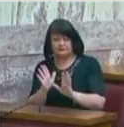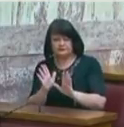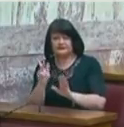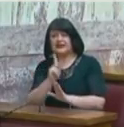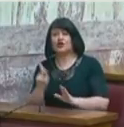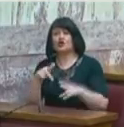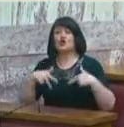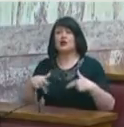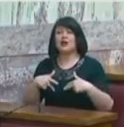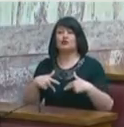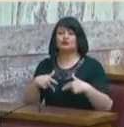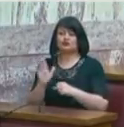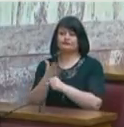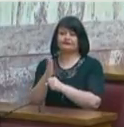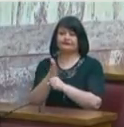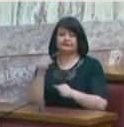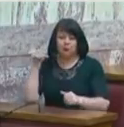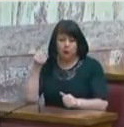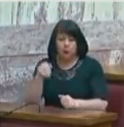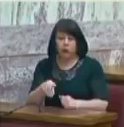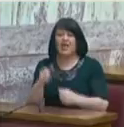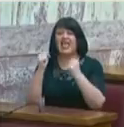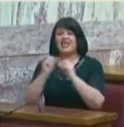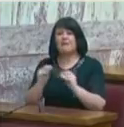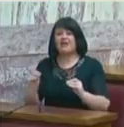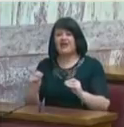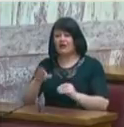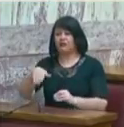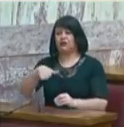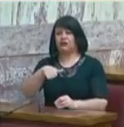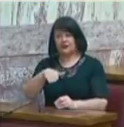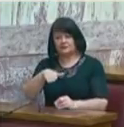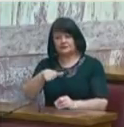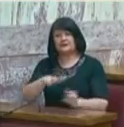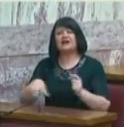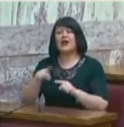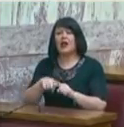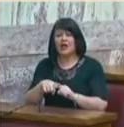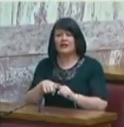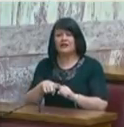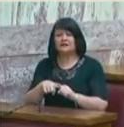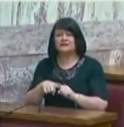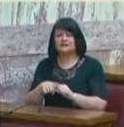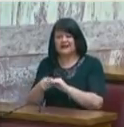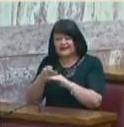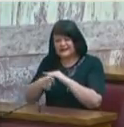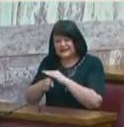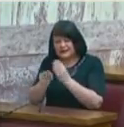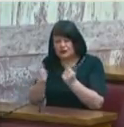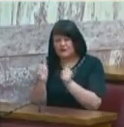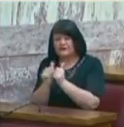κράτους και της απαξίωσης της υγείας και της παιδείας, η Ελλάδα του ρουσφετιού,